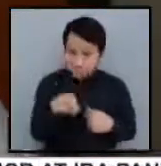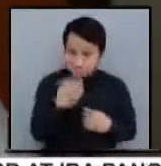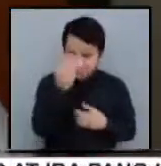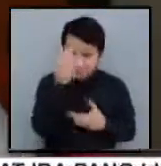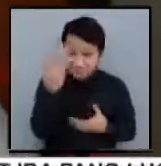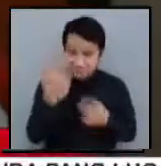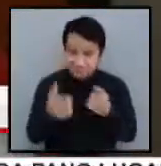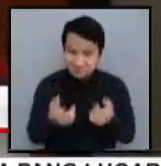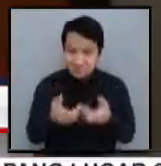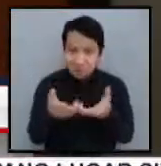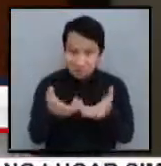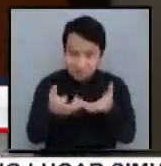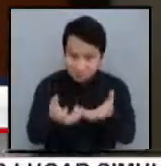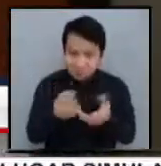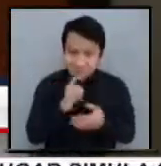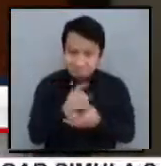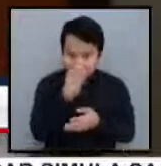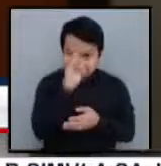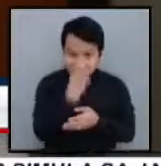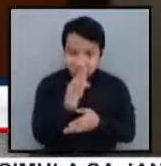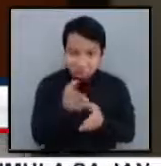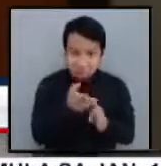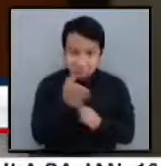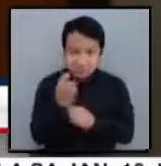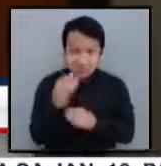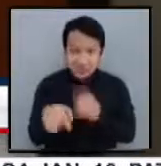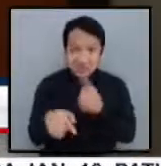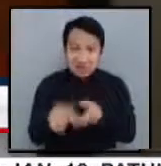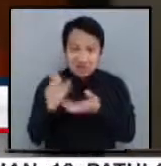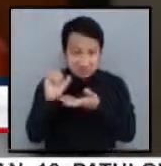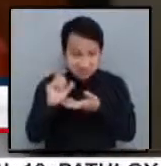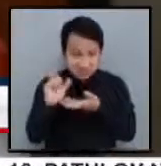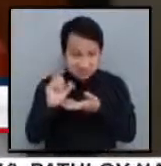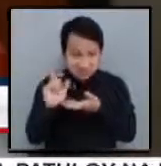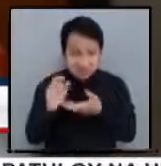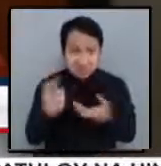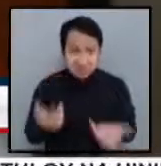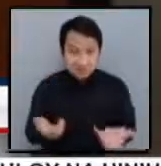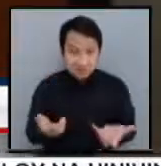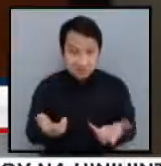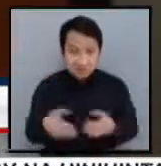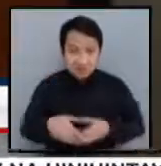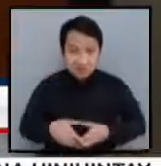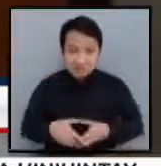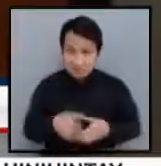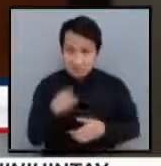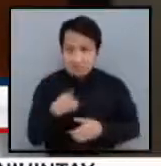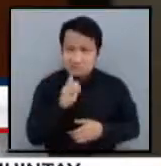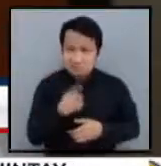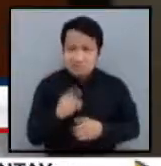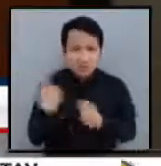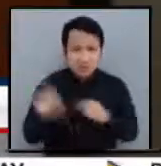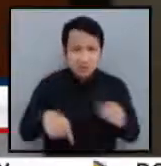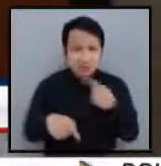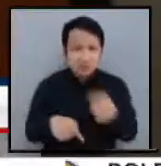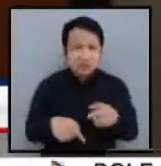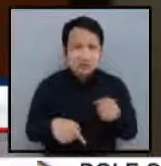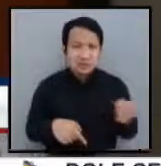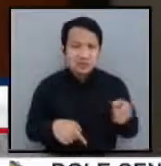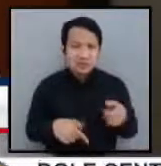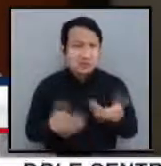kung gusto mong tahakin na ang photography, just do it kahit hindi maganda ang equipment